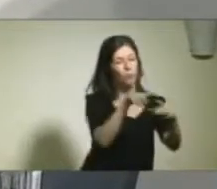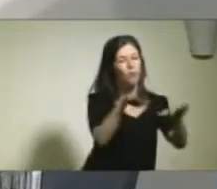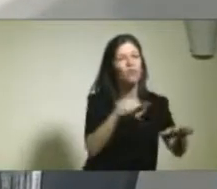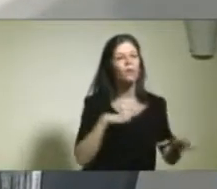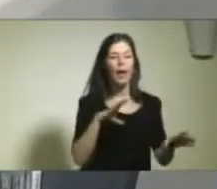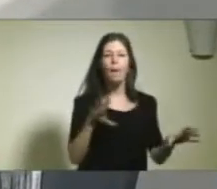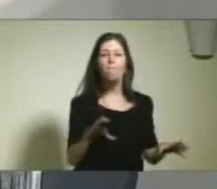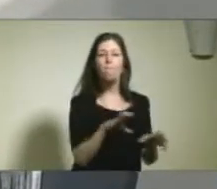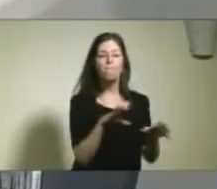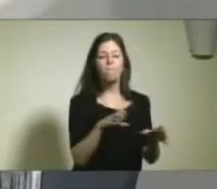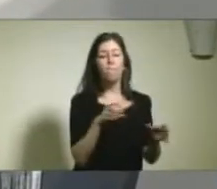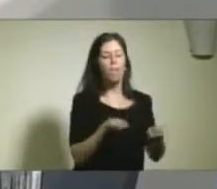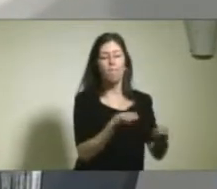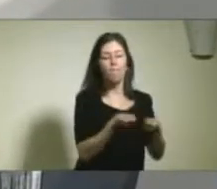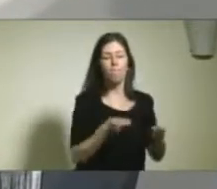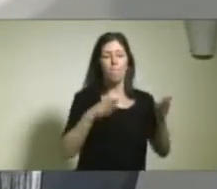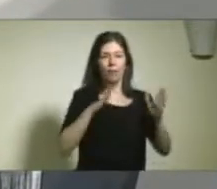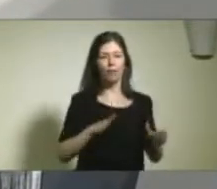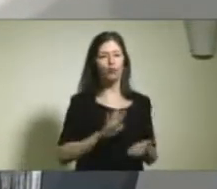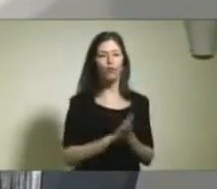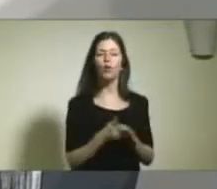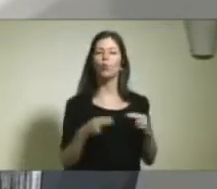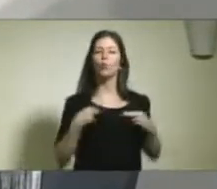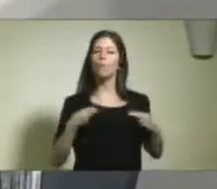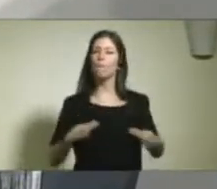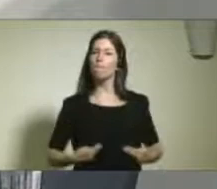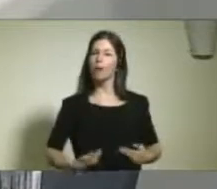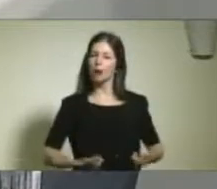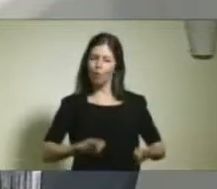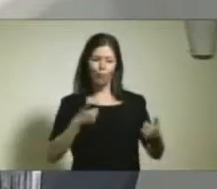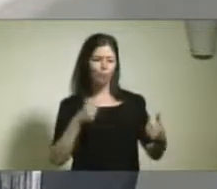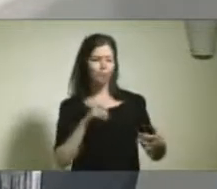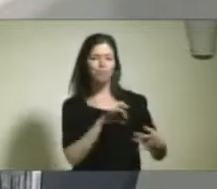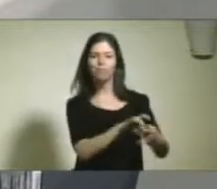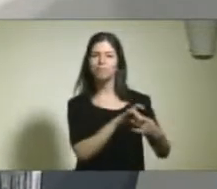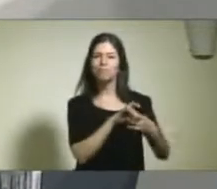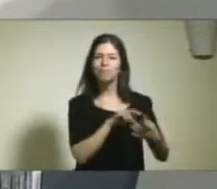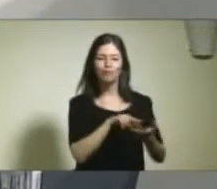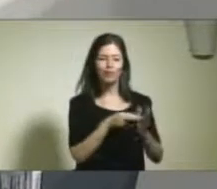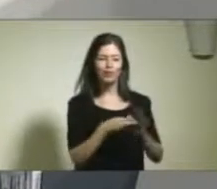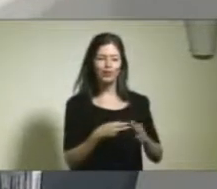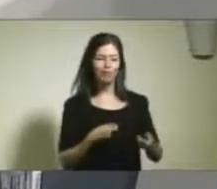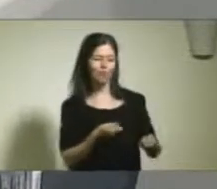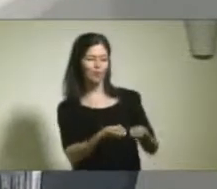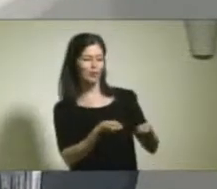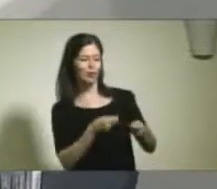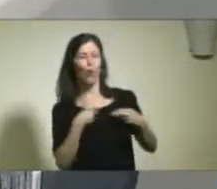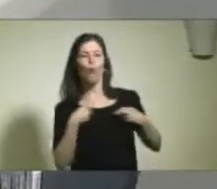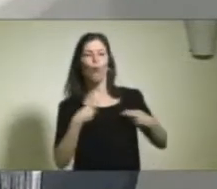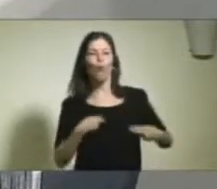soient plus humains, intègrent le fait de manager humainement les gens, pas